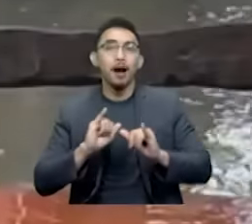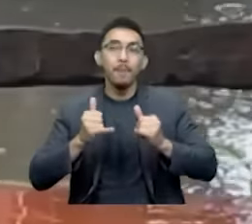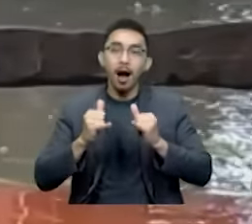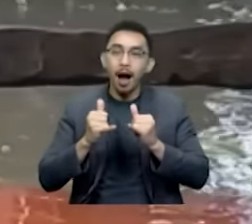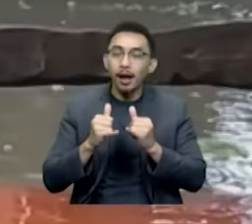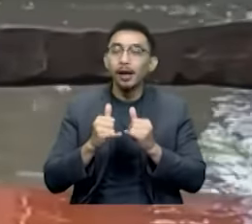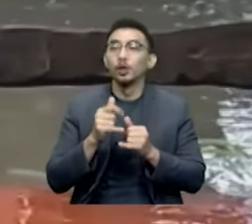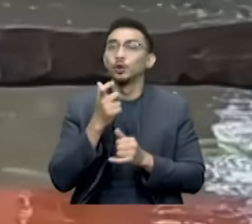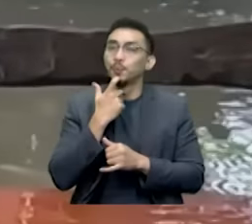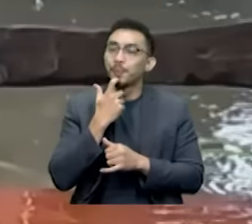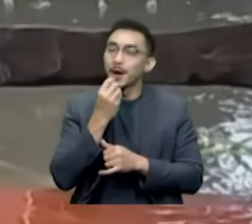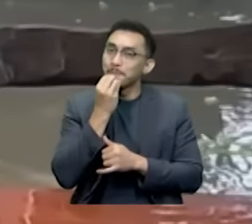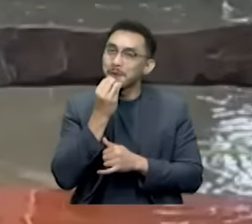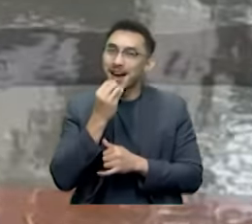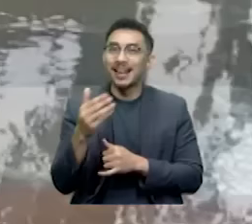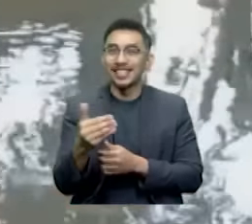selera.